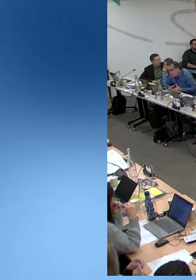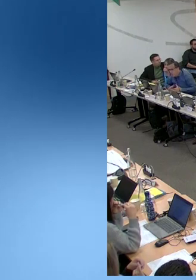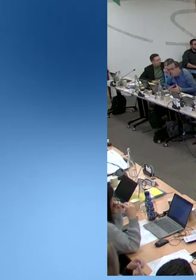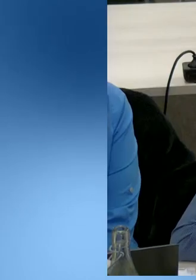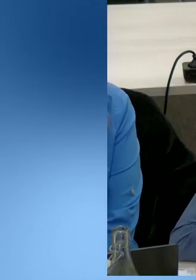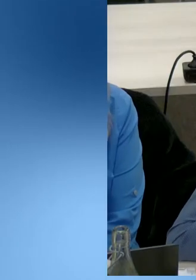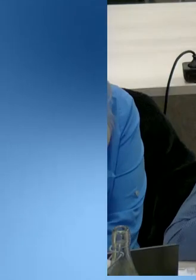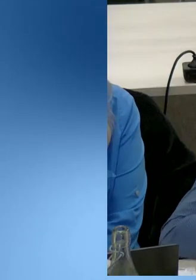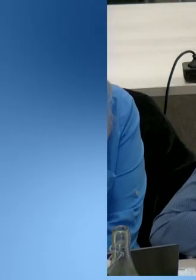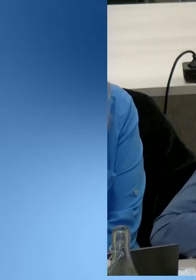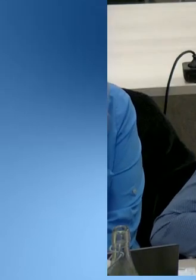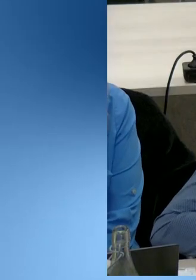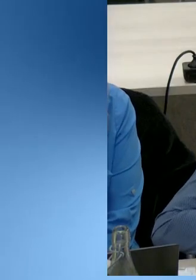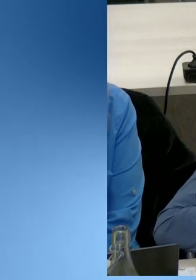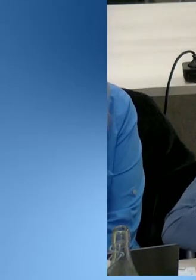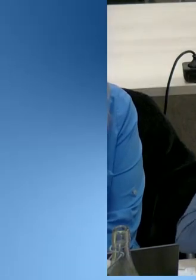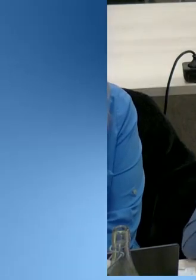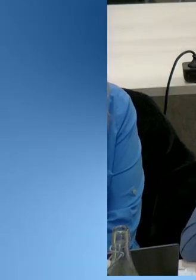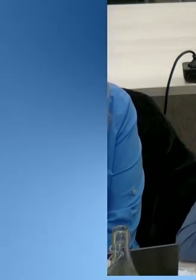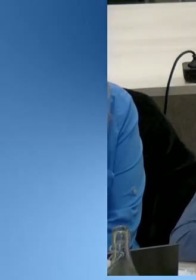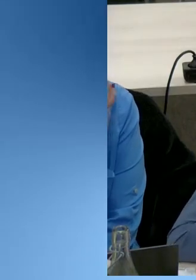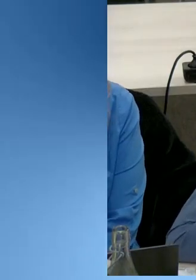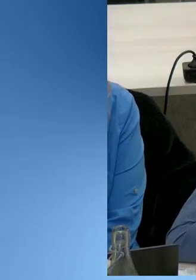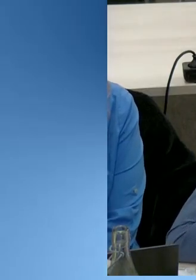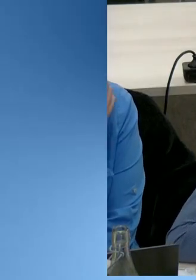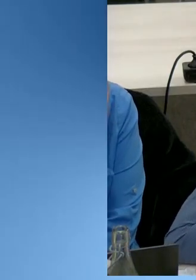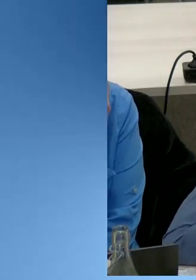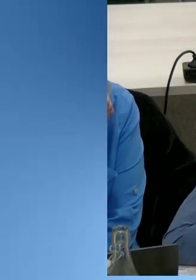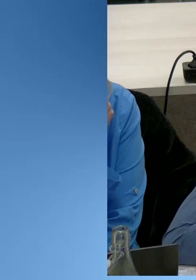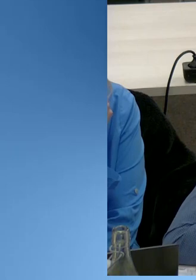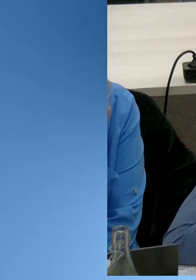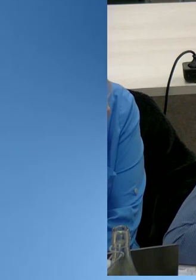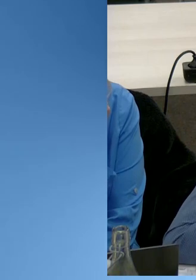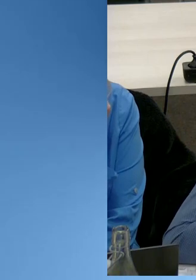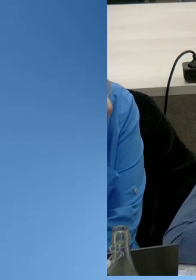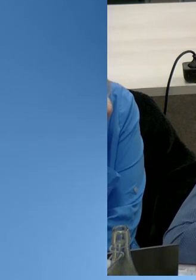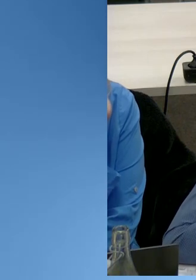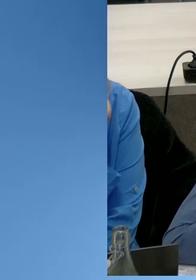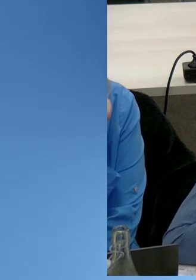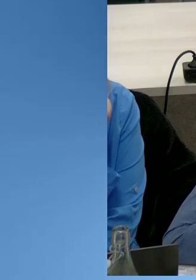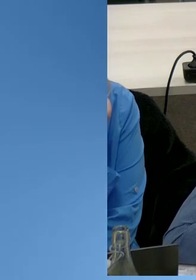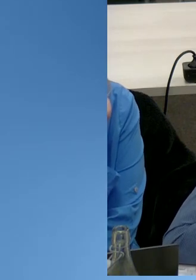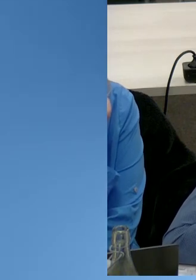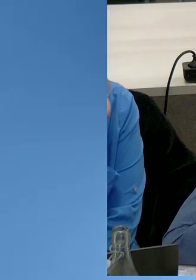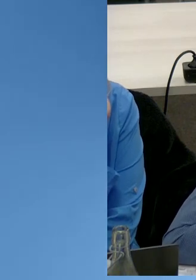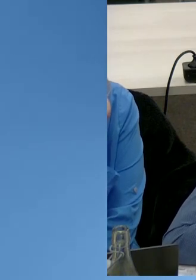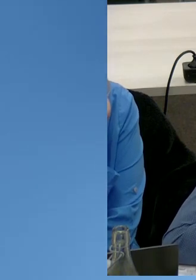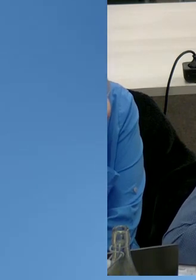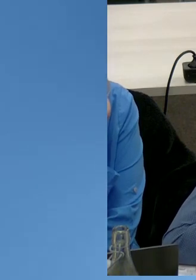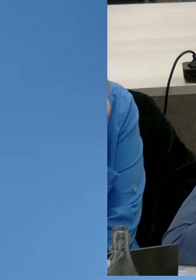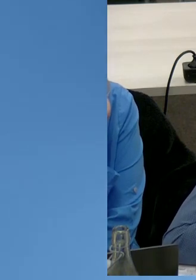d'enfants pris en charge par jour euh sur sur tel secteur tel secteur la subvention n'est pas en corrélation direct malheureusement avec la prise en compte de l'encadrement des